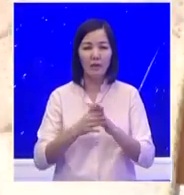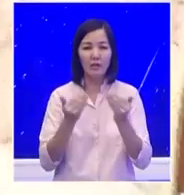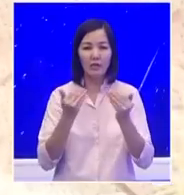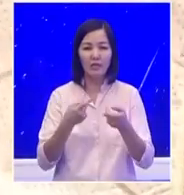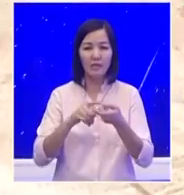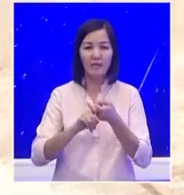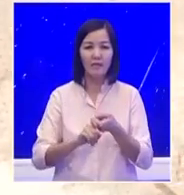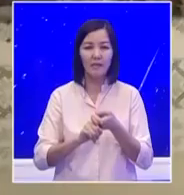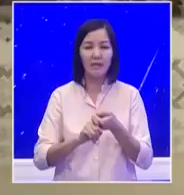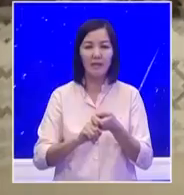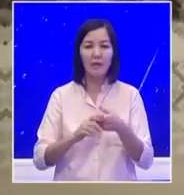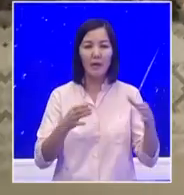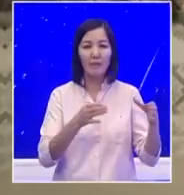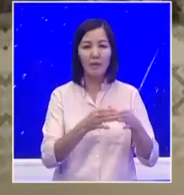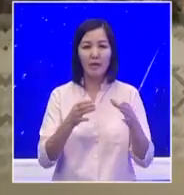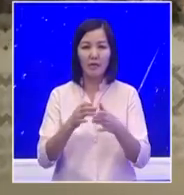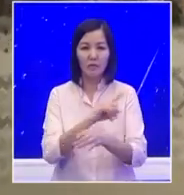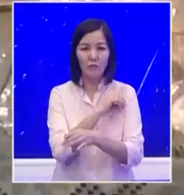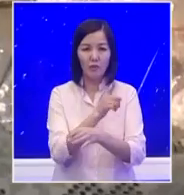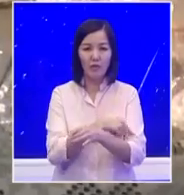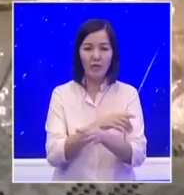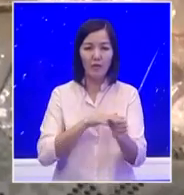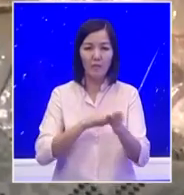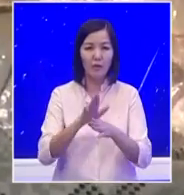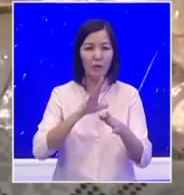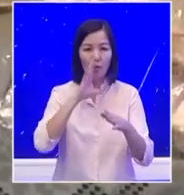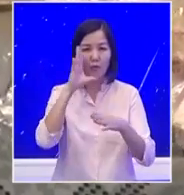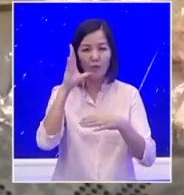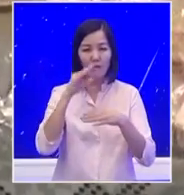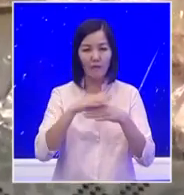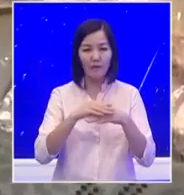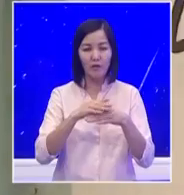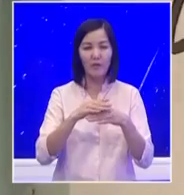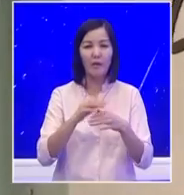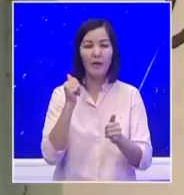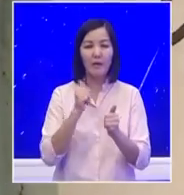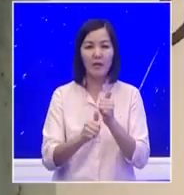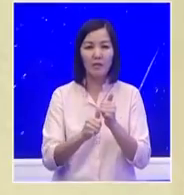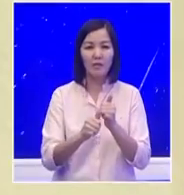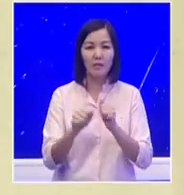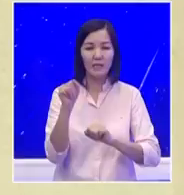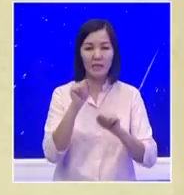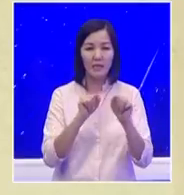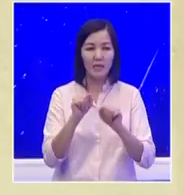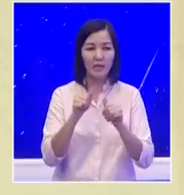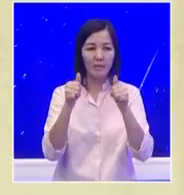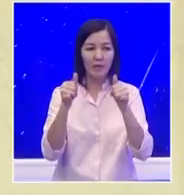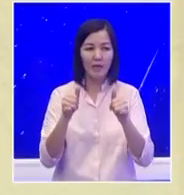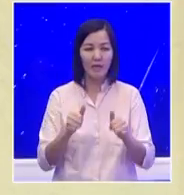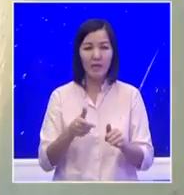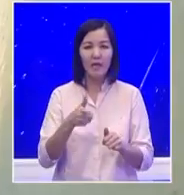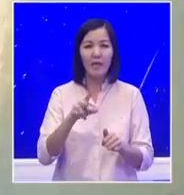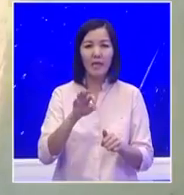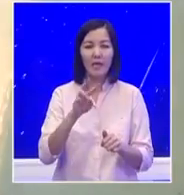торговых площадей спецбригадами проходит в усиленном режиме – в утренние и вечерние часы. Повсюду прикреплены санитайзеры – антибактериальные гели